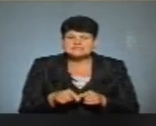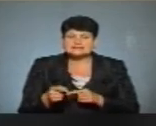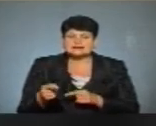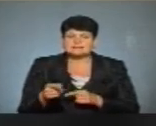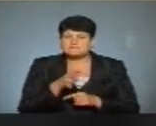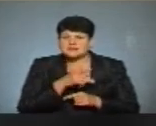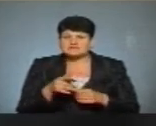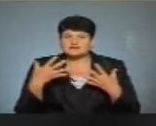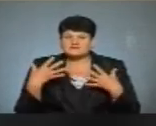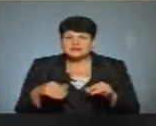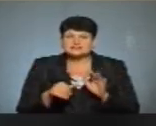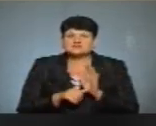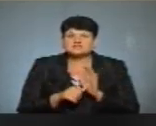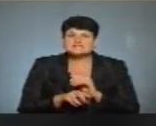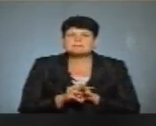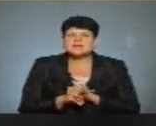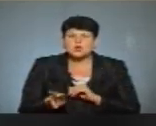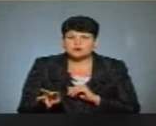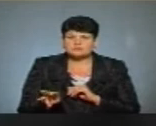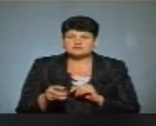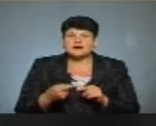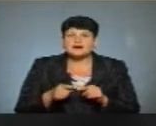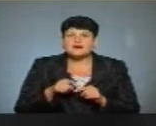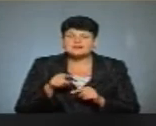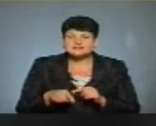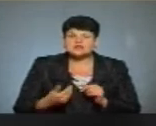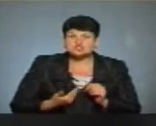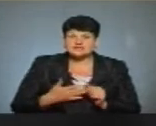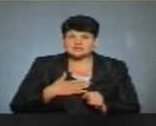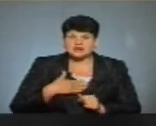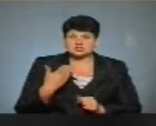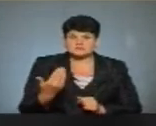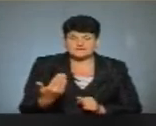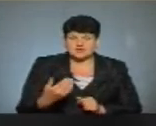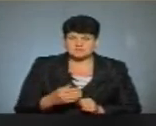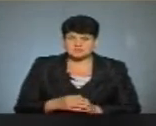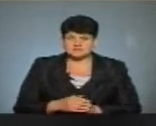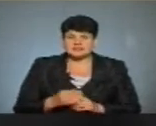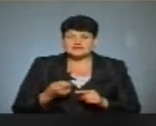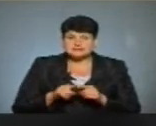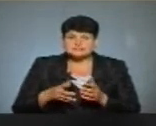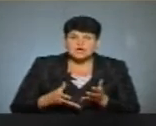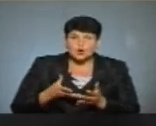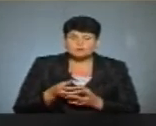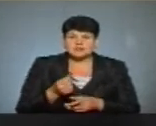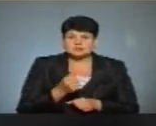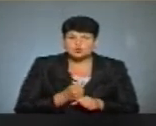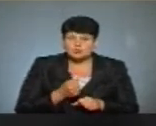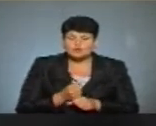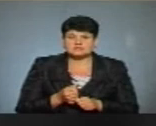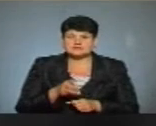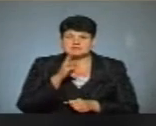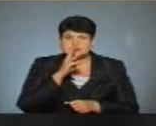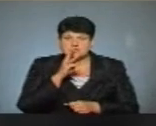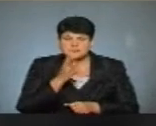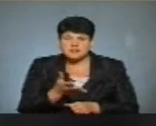втратив 60 мільйонів. А це життя наше з вами. Це оплата роботи, це